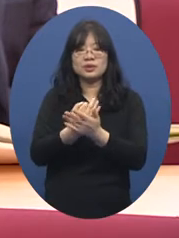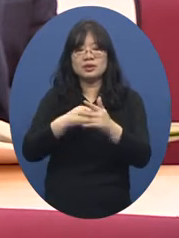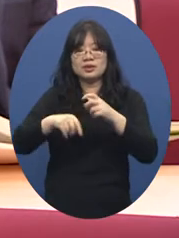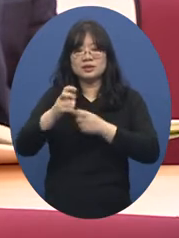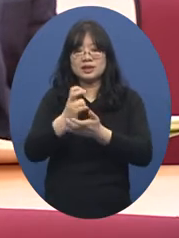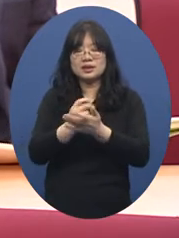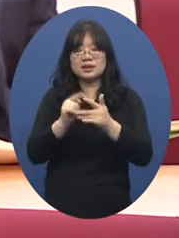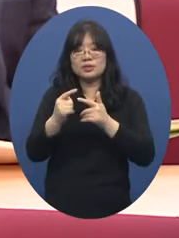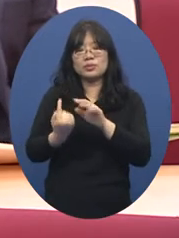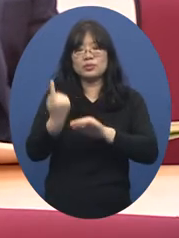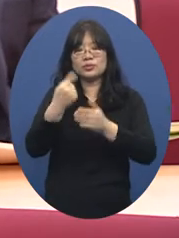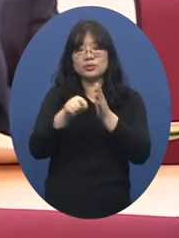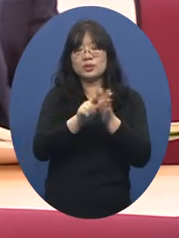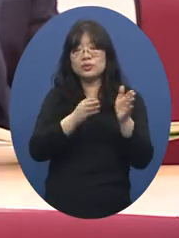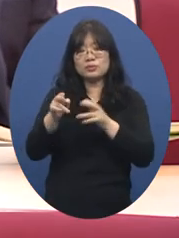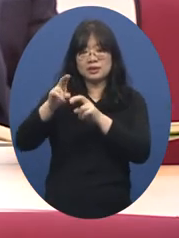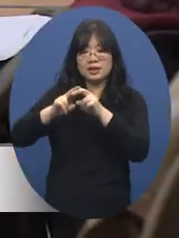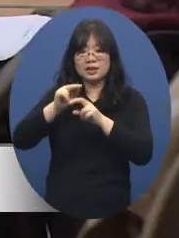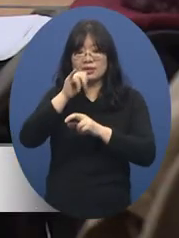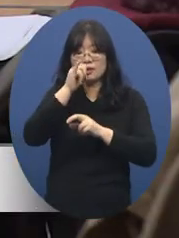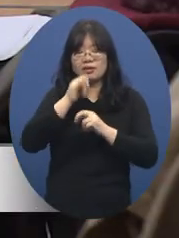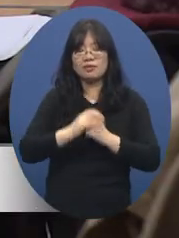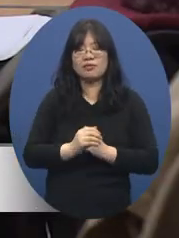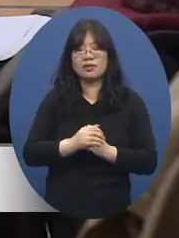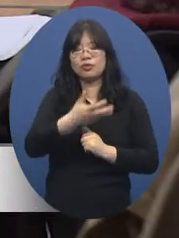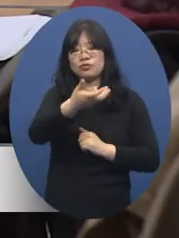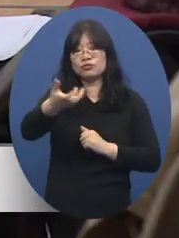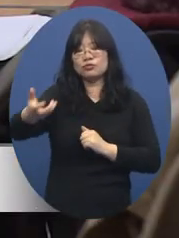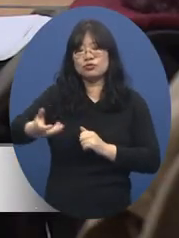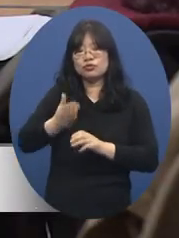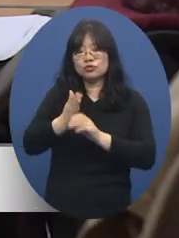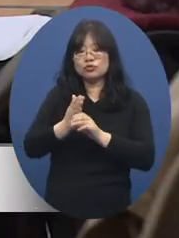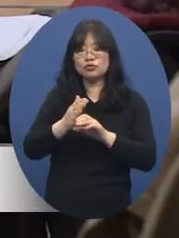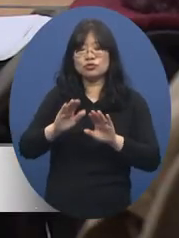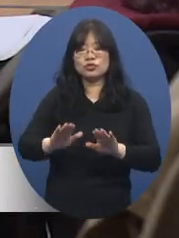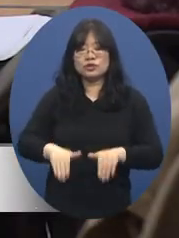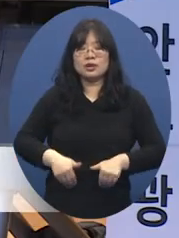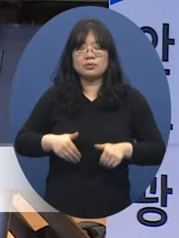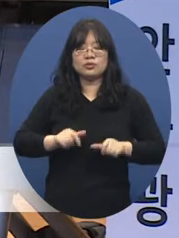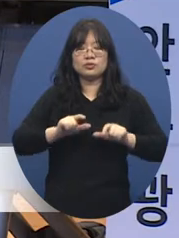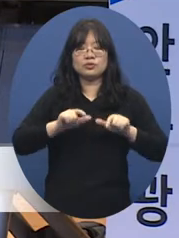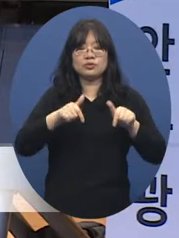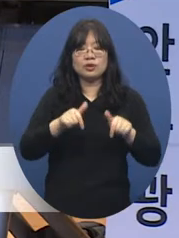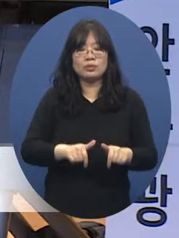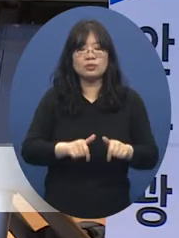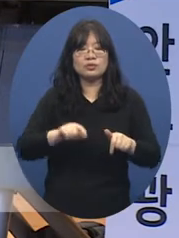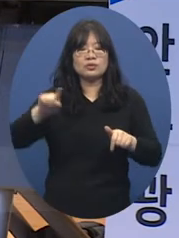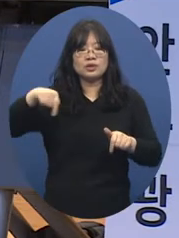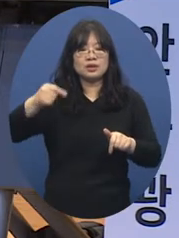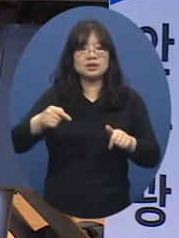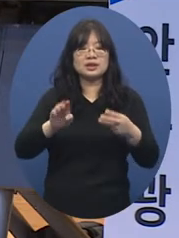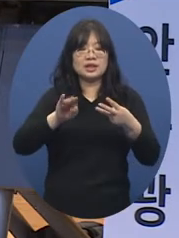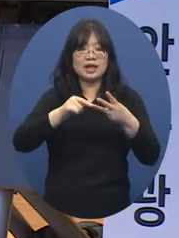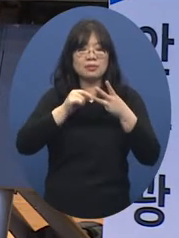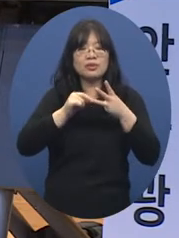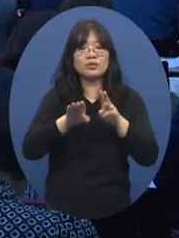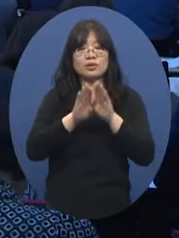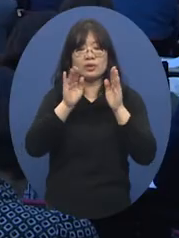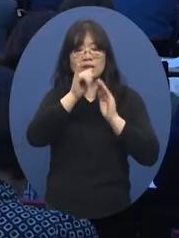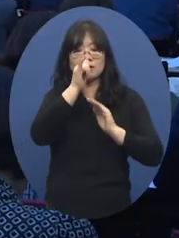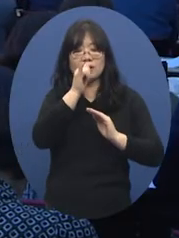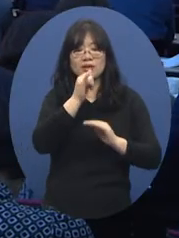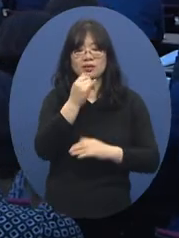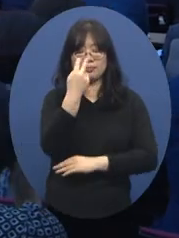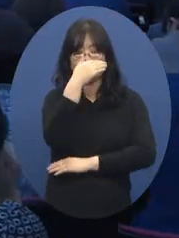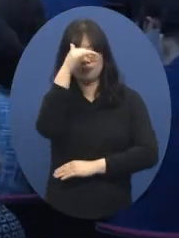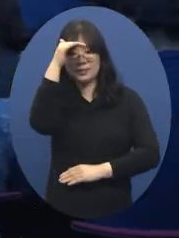높이기 위해 마련한 자리. 권역별로 순회하고 있는데 이날은 남부와 서부 다음 세 번째로 열렸습니다. 토론을